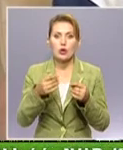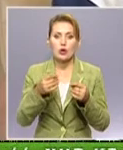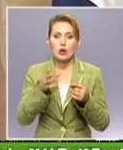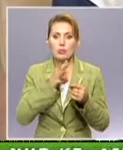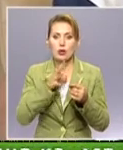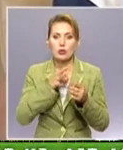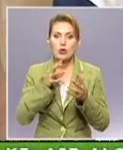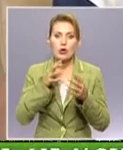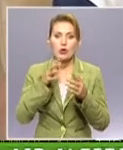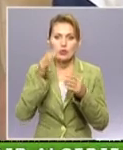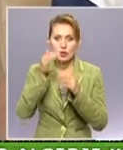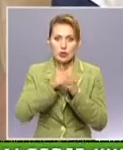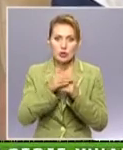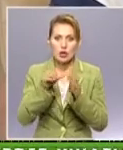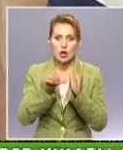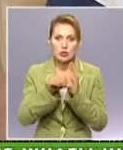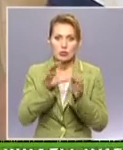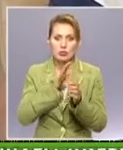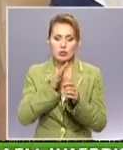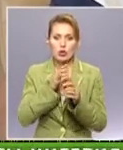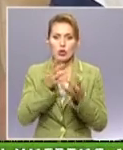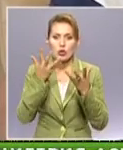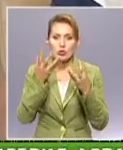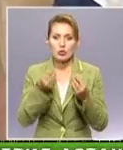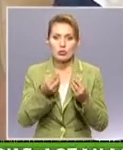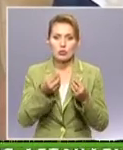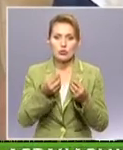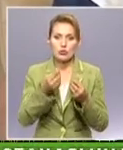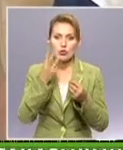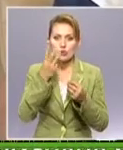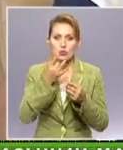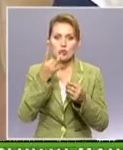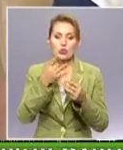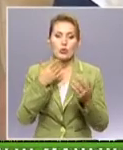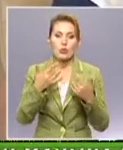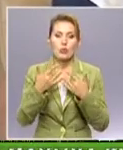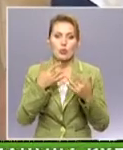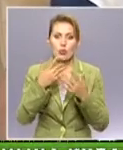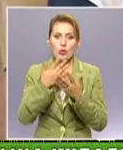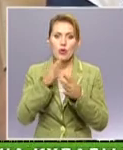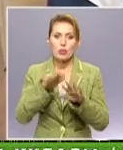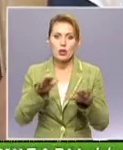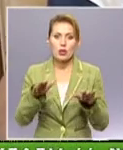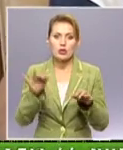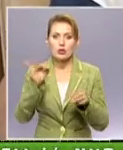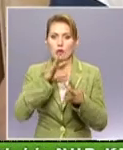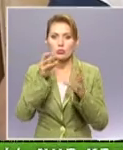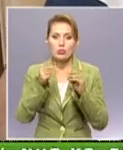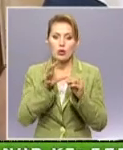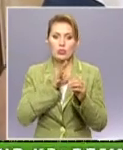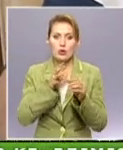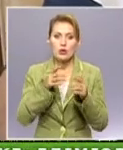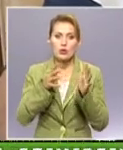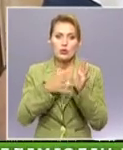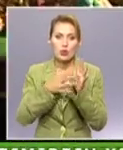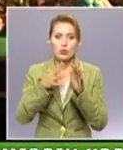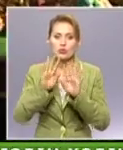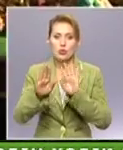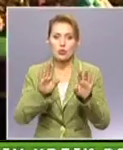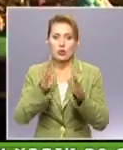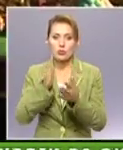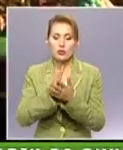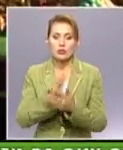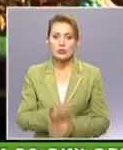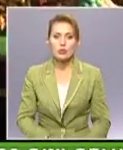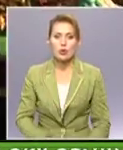күннің бәрінде кешкі қойылым алтау болса, күндізі үш рет қойылым қойылады ол балаларға. Сонда аптасында 9 қойылым. Ал